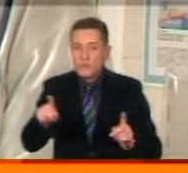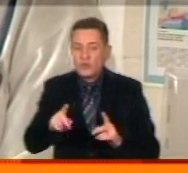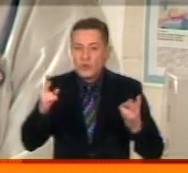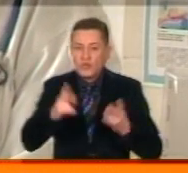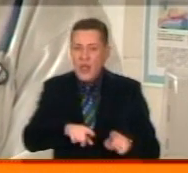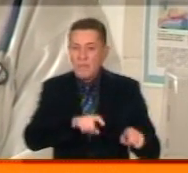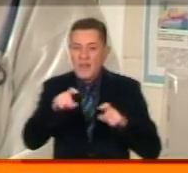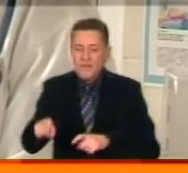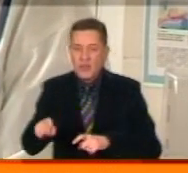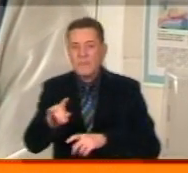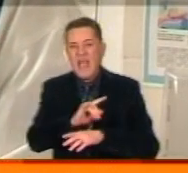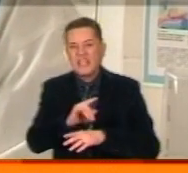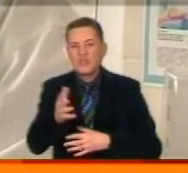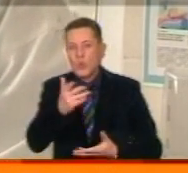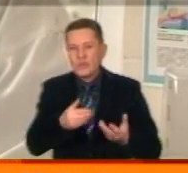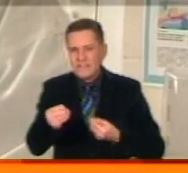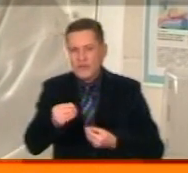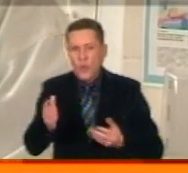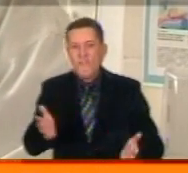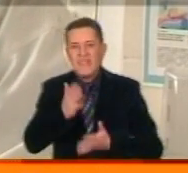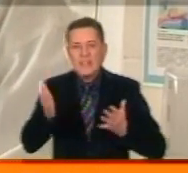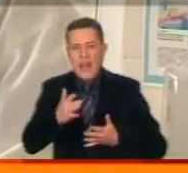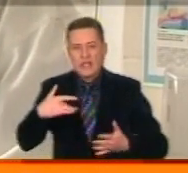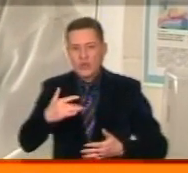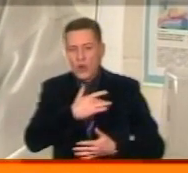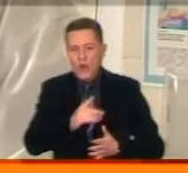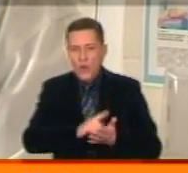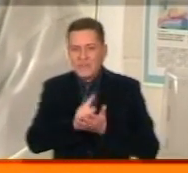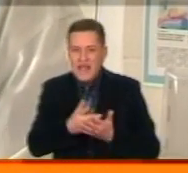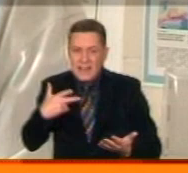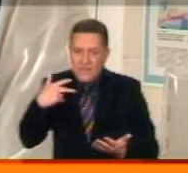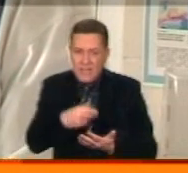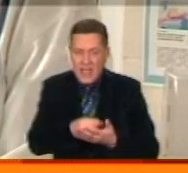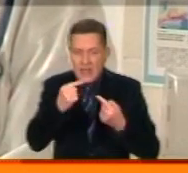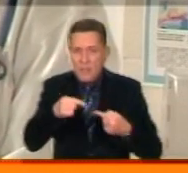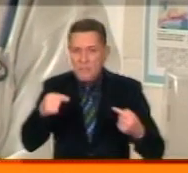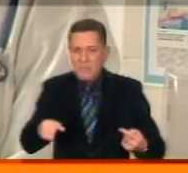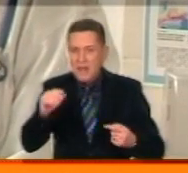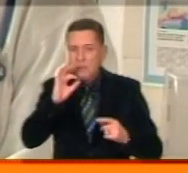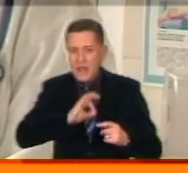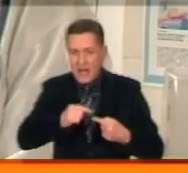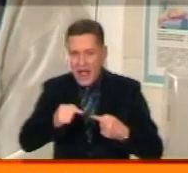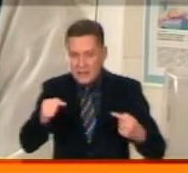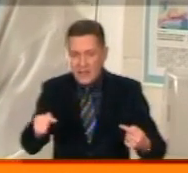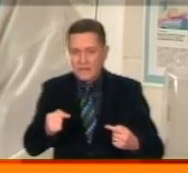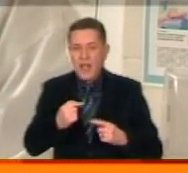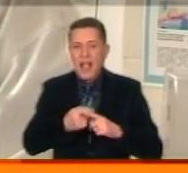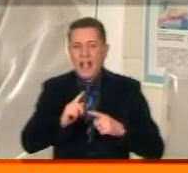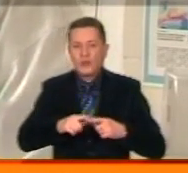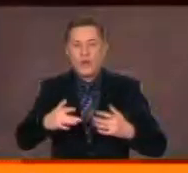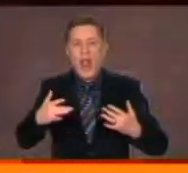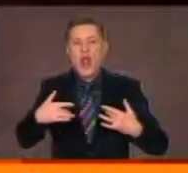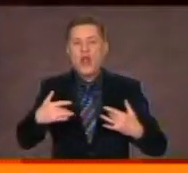переводе на искусственно вентиляции лёгких С обязательным введением препаратов которые Ну скажем так лёгкие